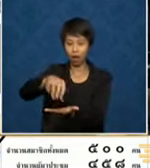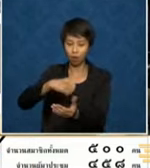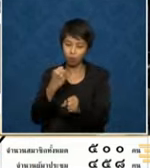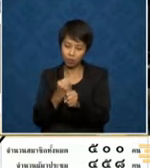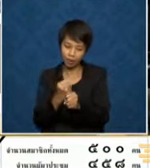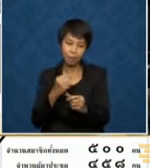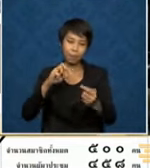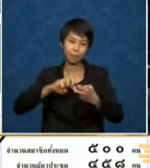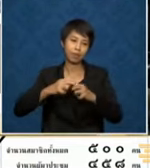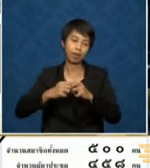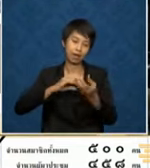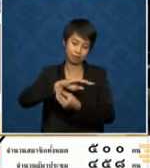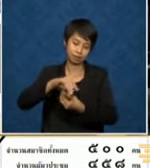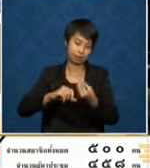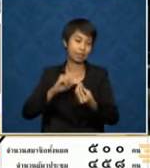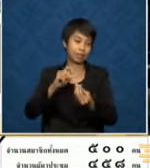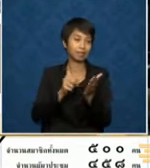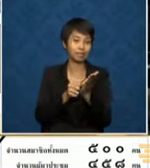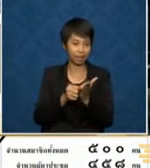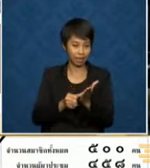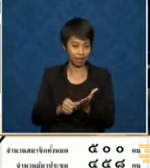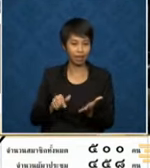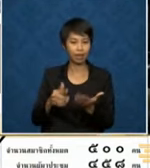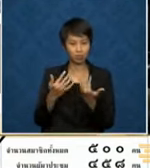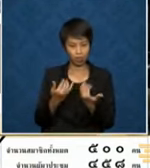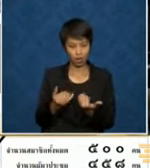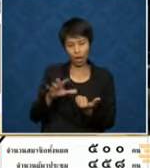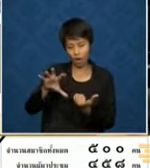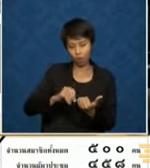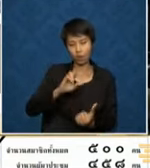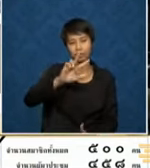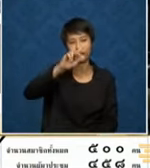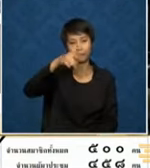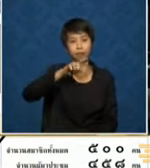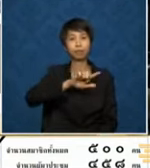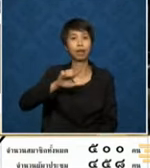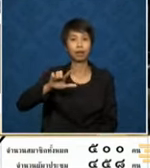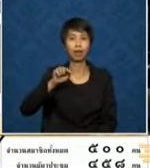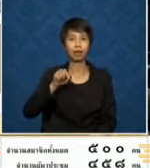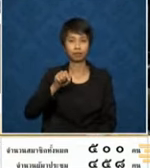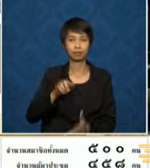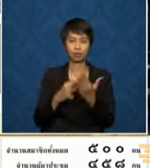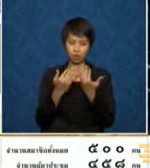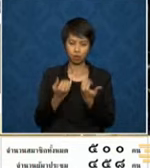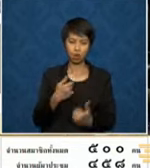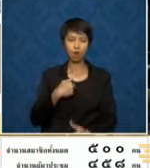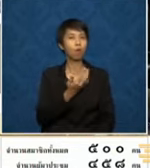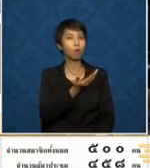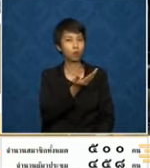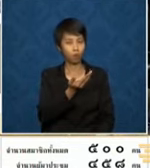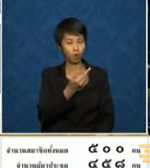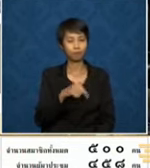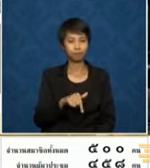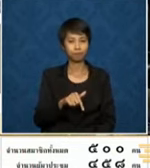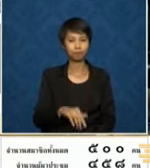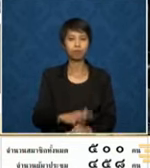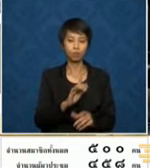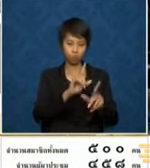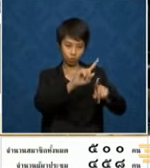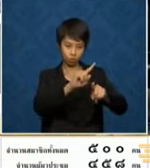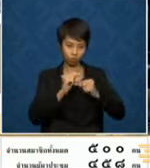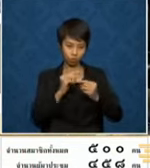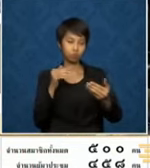ไขปัญหาเศรษฐกิจในระยะสั้นได้ท่านใช้เพียงแค่ 3,000 ล้านบาทค่ะดังนั้นก็ขอเรียกร้องนะคะว่าต้องขอให้ตอบคำถ